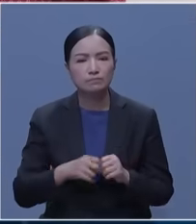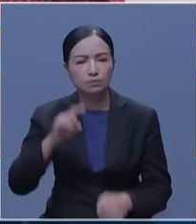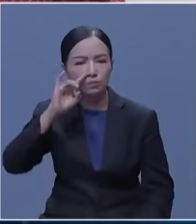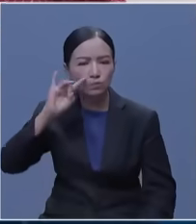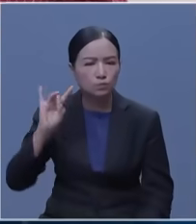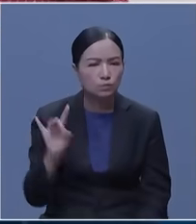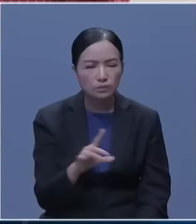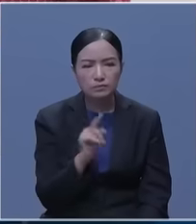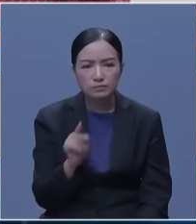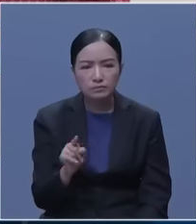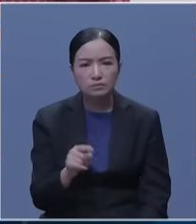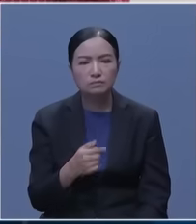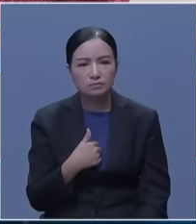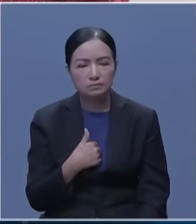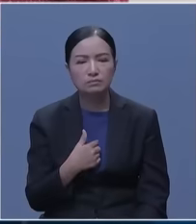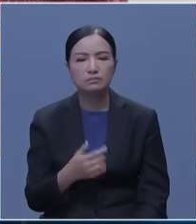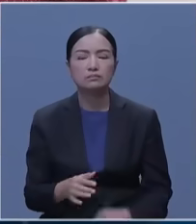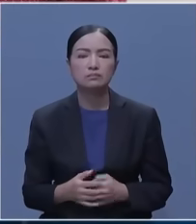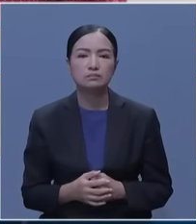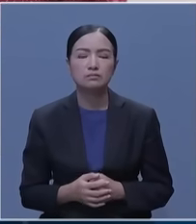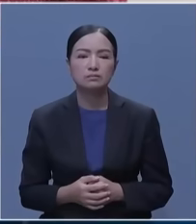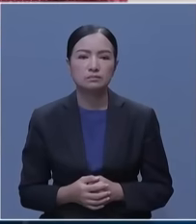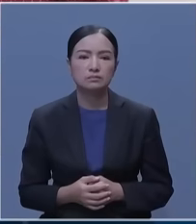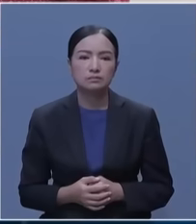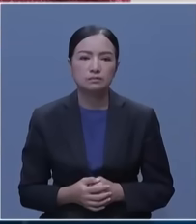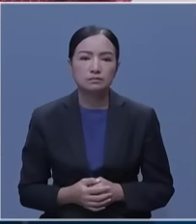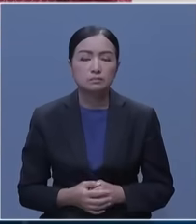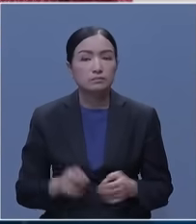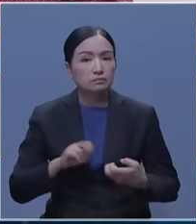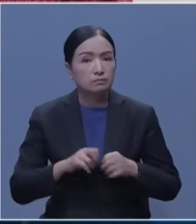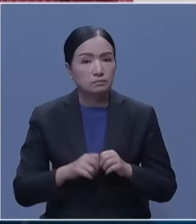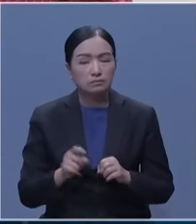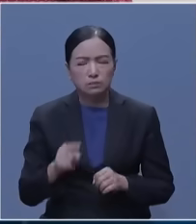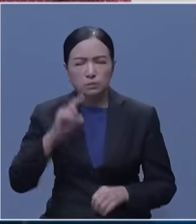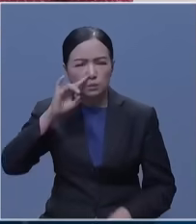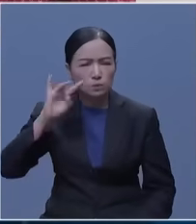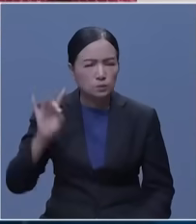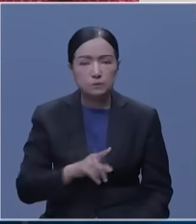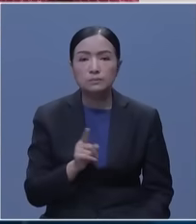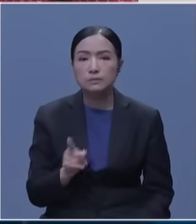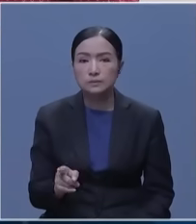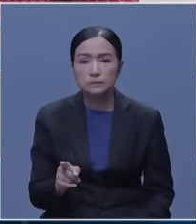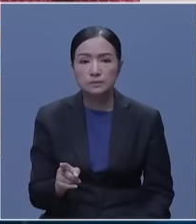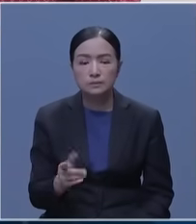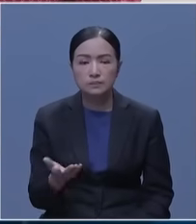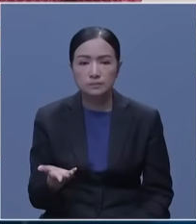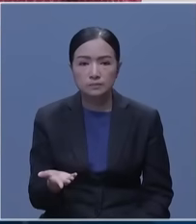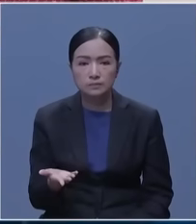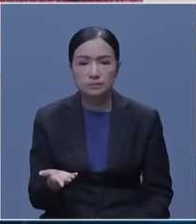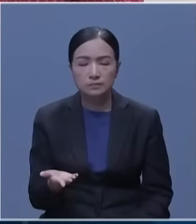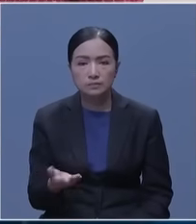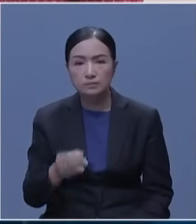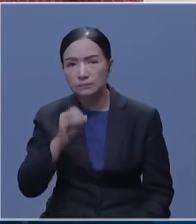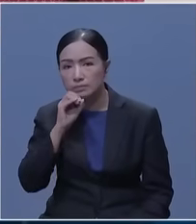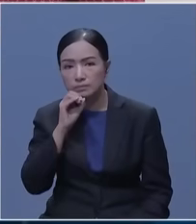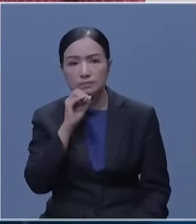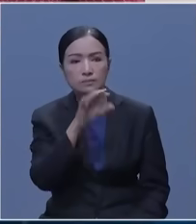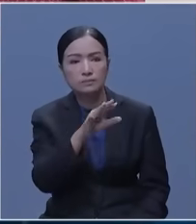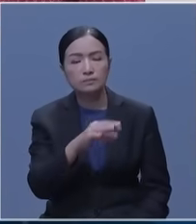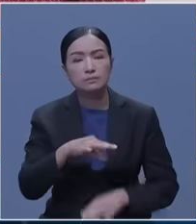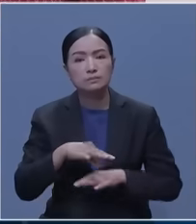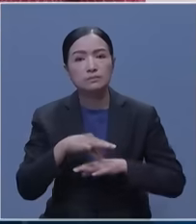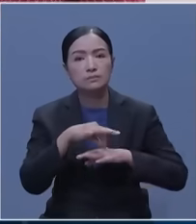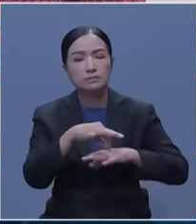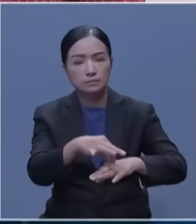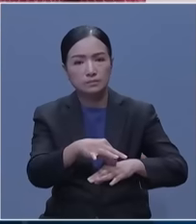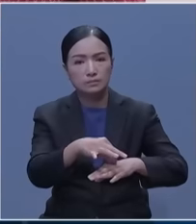งนี้ซึ่งเดี๋ยวผมจะกลับมาต่อกฎหมายอีกฉบับนึงนะครับปัญหาของความร้ายแรงนี้เนี่ยมันไม่ใช่เป็นการแค่ส่งสัญญาณในเรื่องของการแต่งตั้งโย